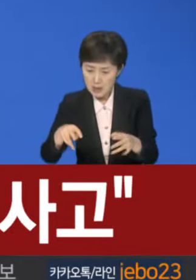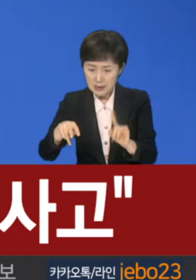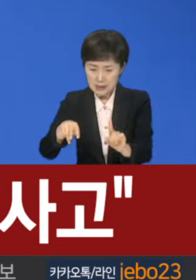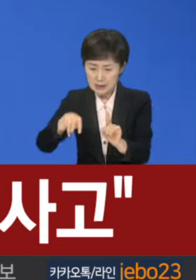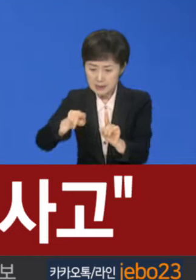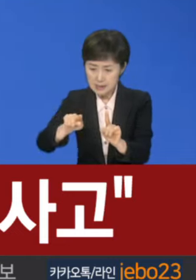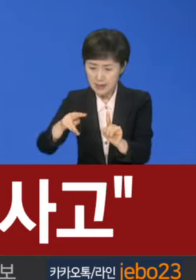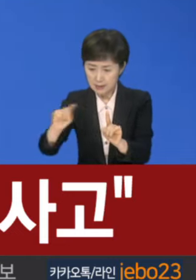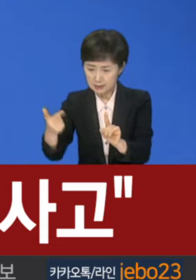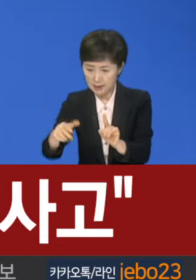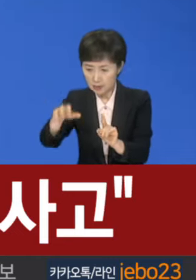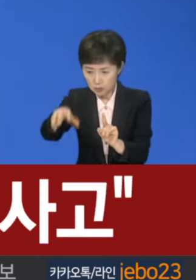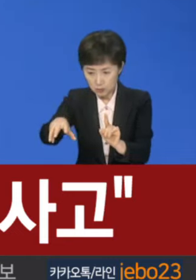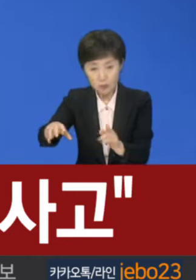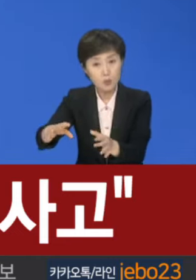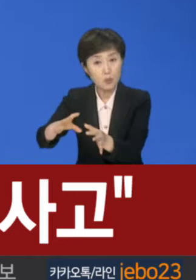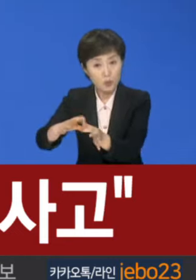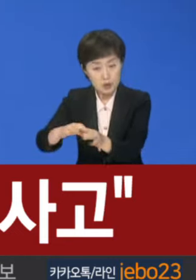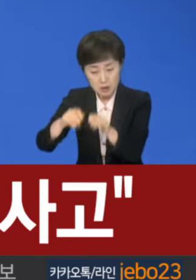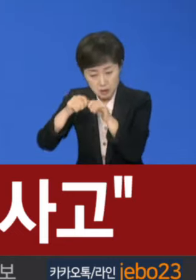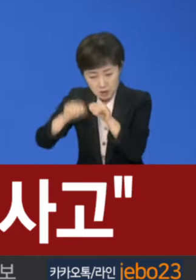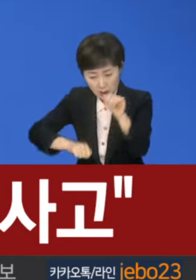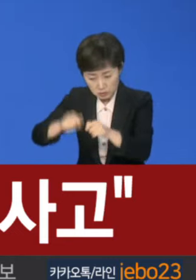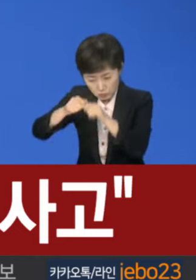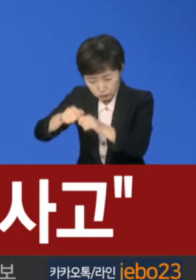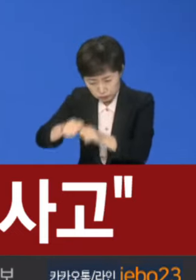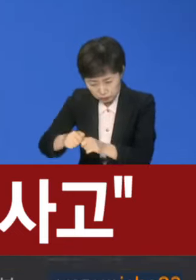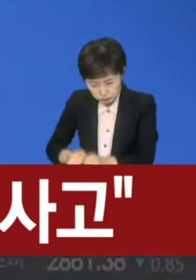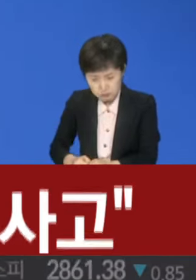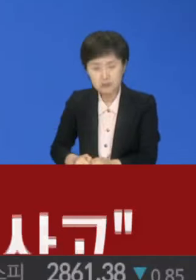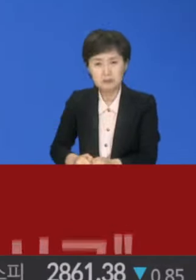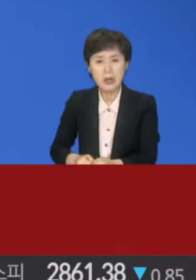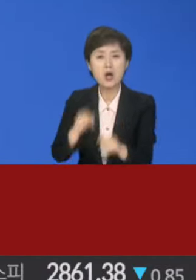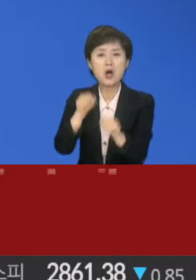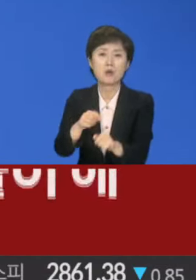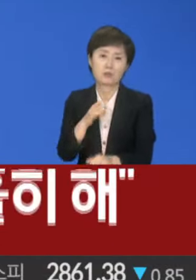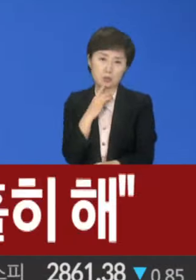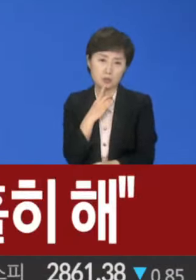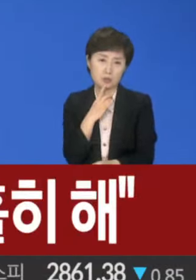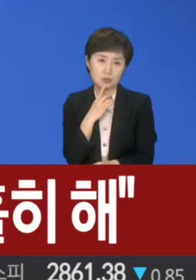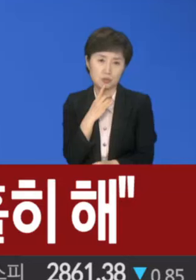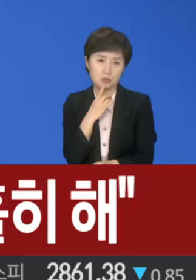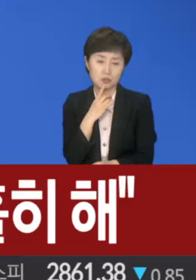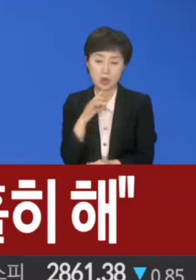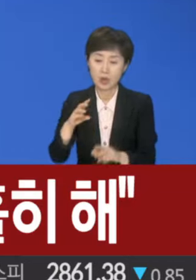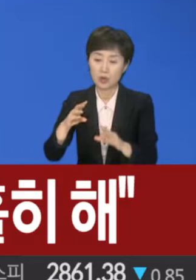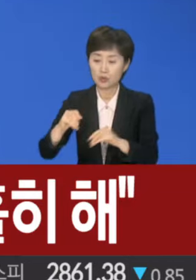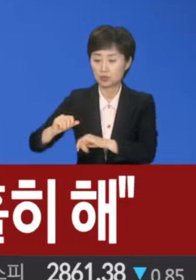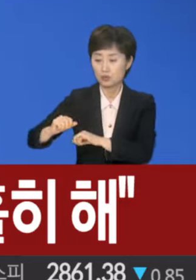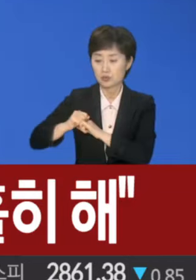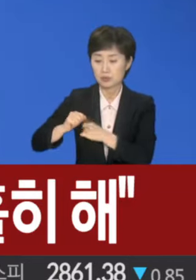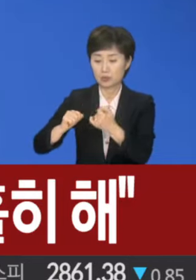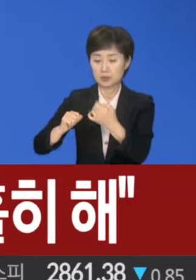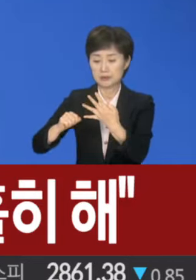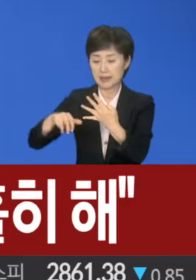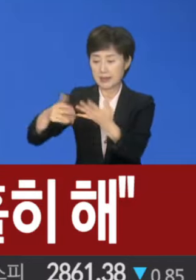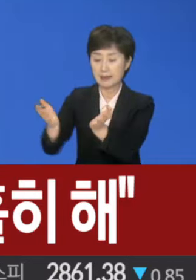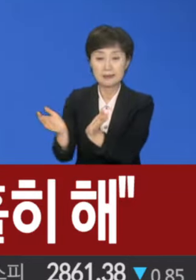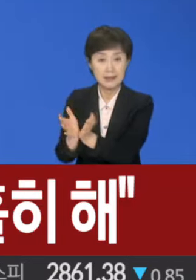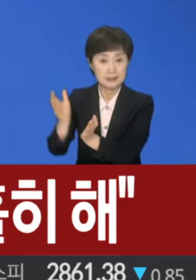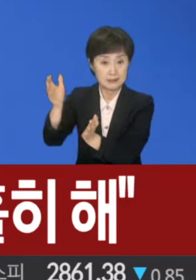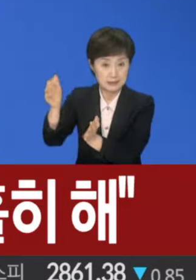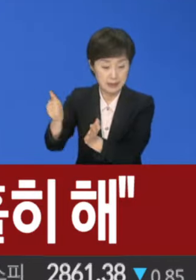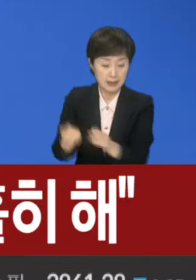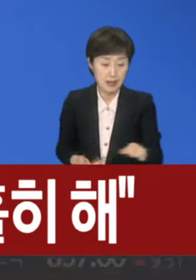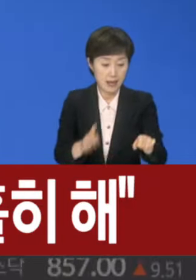부대 지정 및 부대별 세부 임무 등을 부여한 것으로 그 내용 또한 육군 54단과 해병 1사단